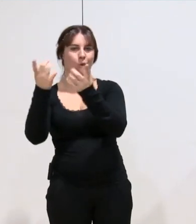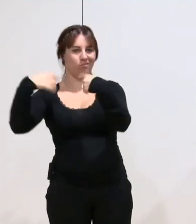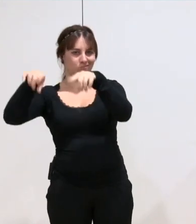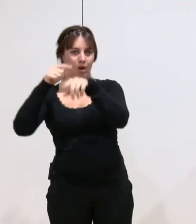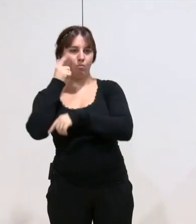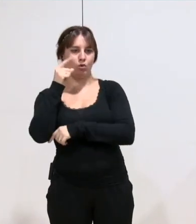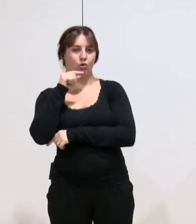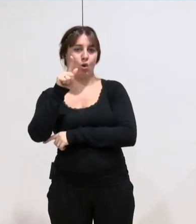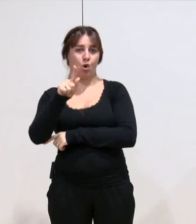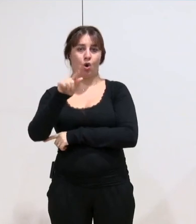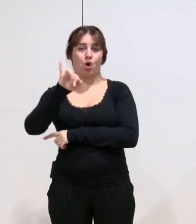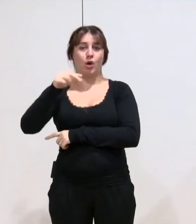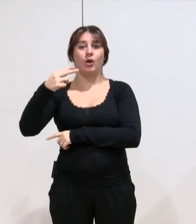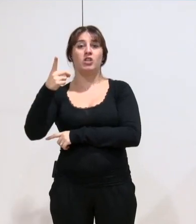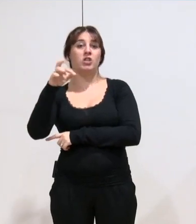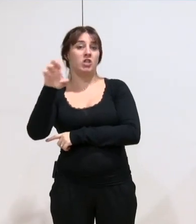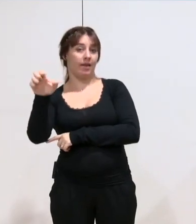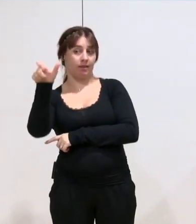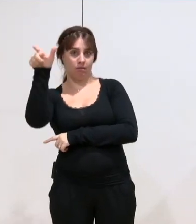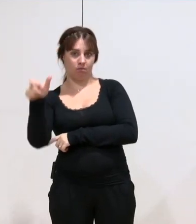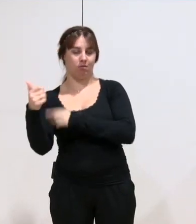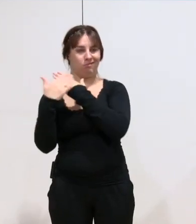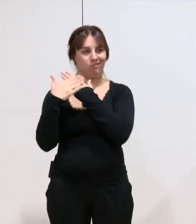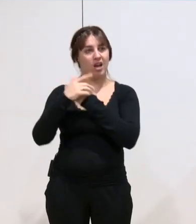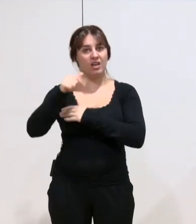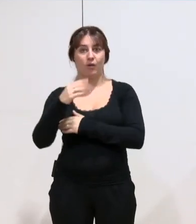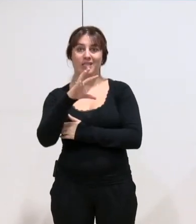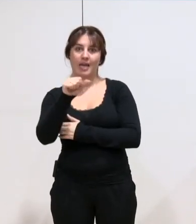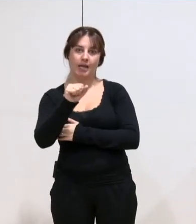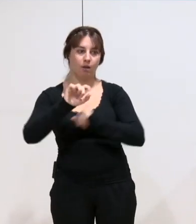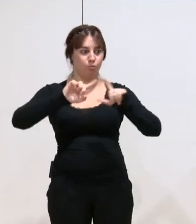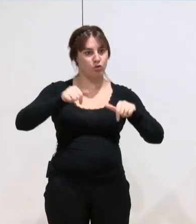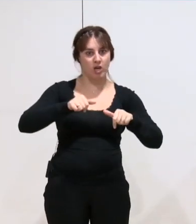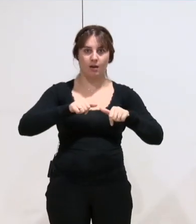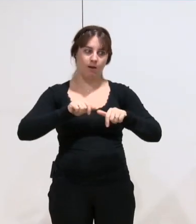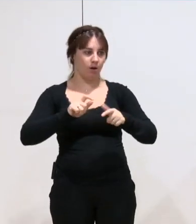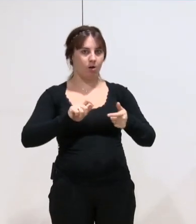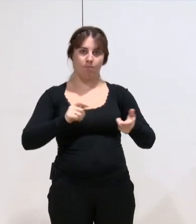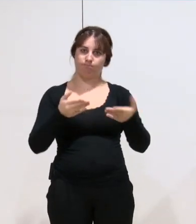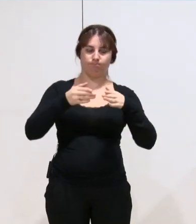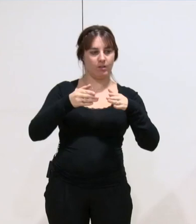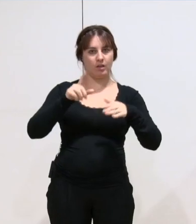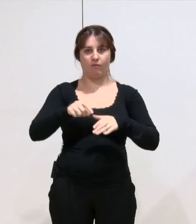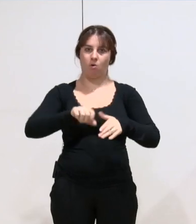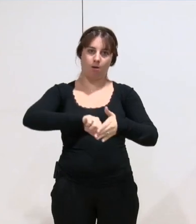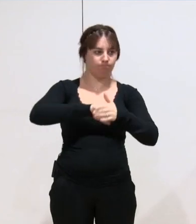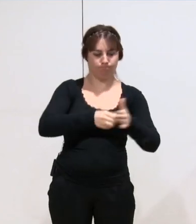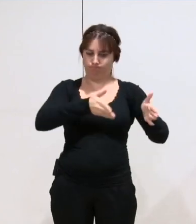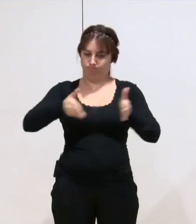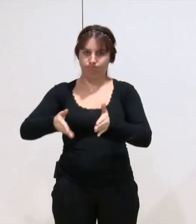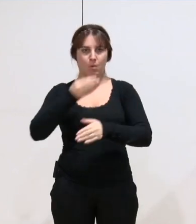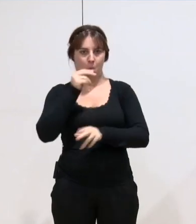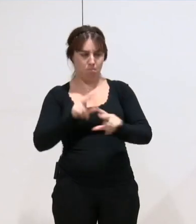présenté cette garantie d'emprunt pour boucler le budget du CCAS. Et donc, je me suis un petit peu manifesté en disant que c'était un